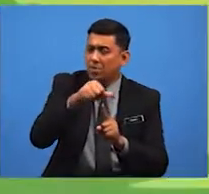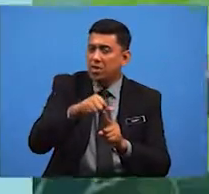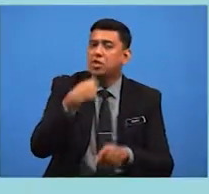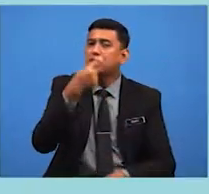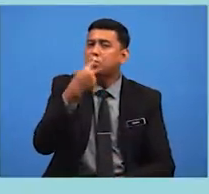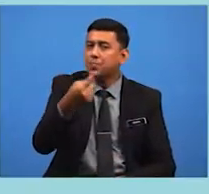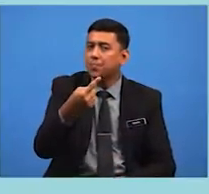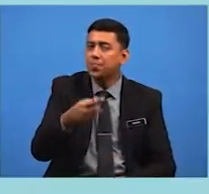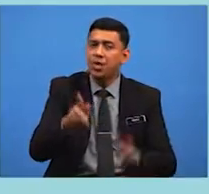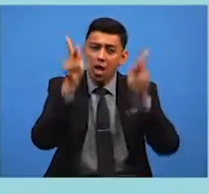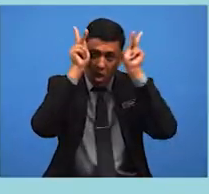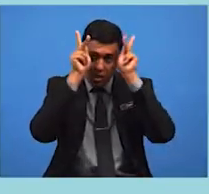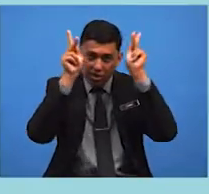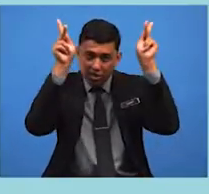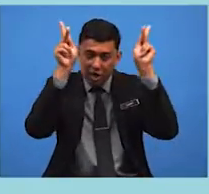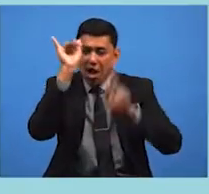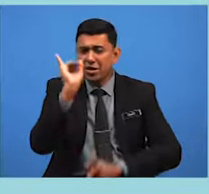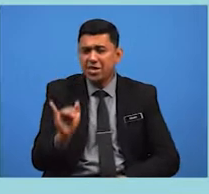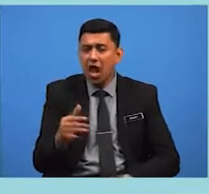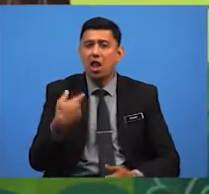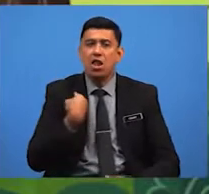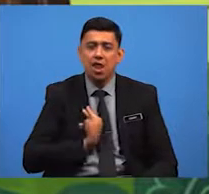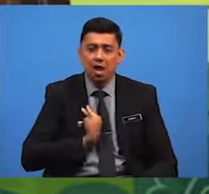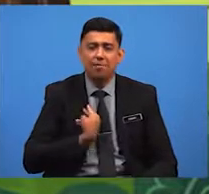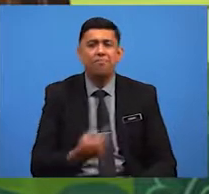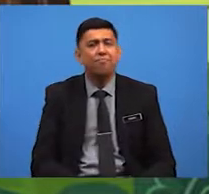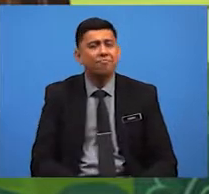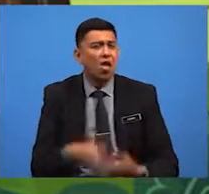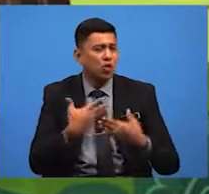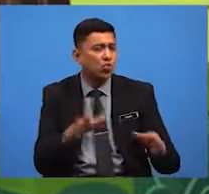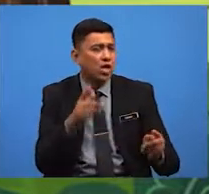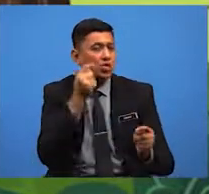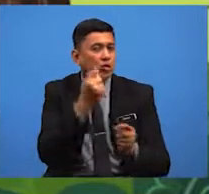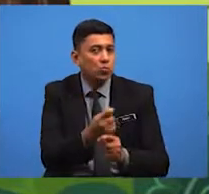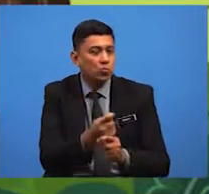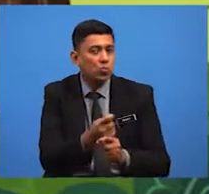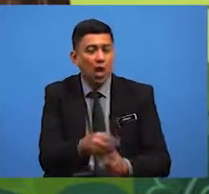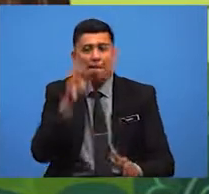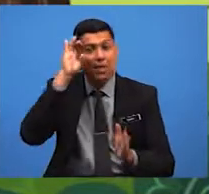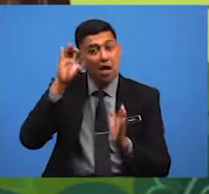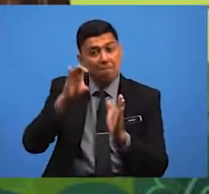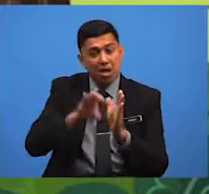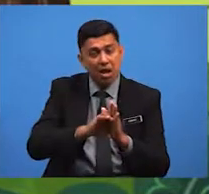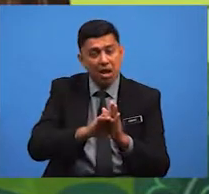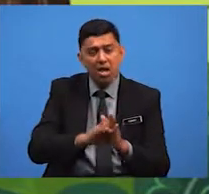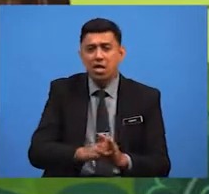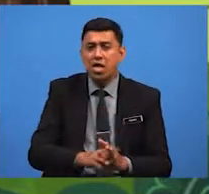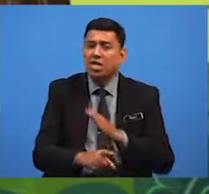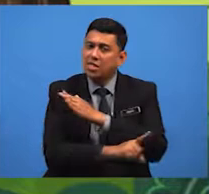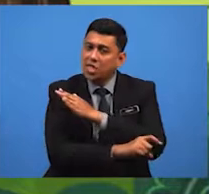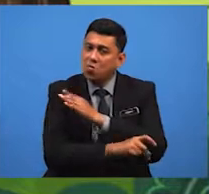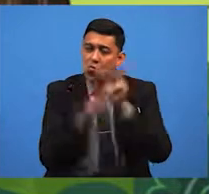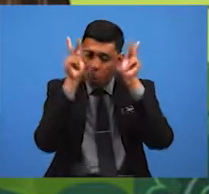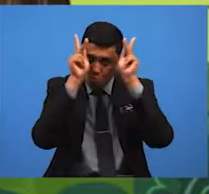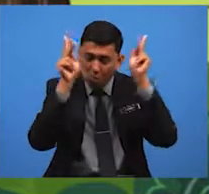disebut Kijang Yang Lelah? Sudah tentu semuanya menggambarkan seekor